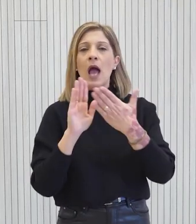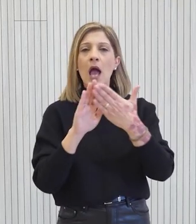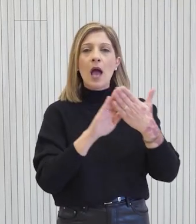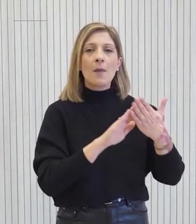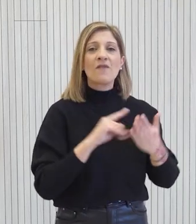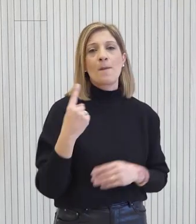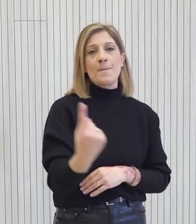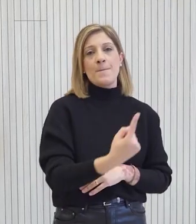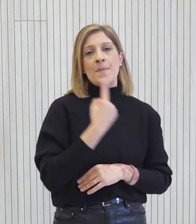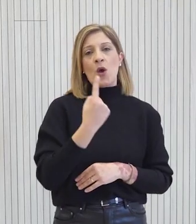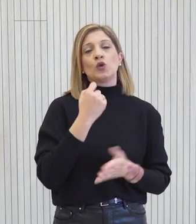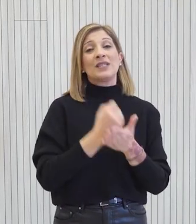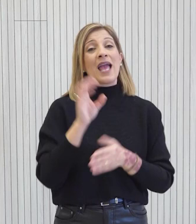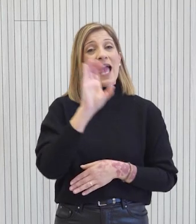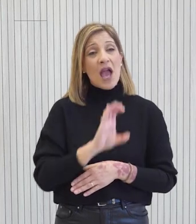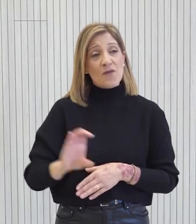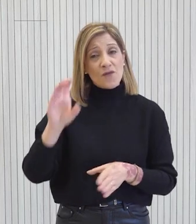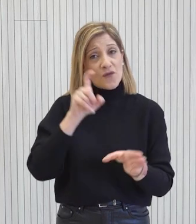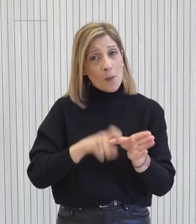με όλους τους εταίρους μας και στην Ευρωπαϊκή Ένωση, αλλά